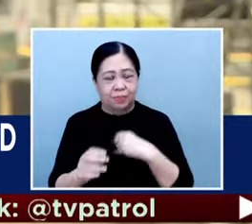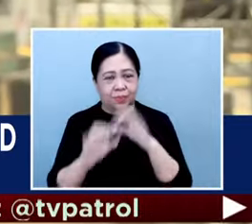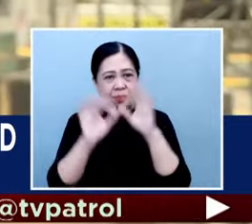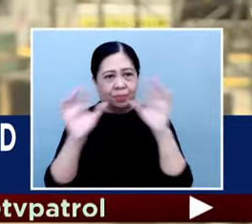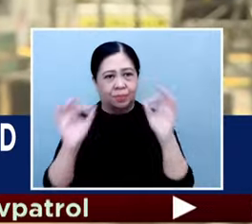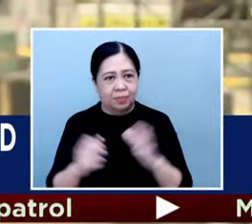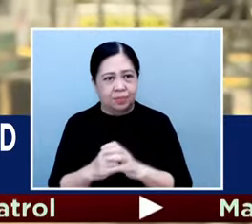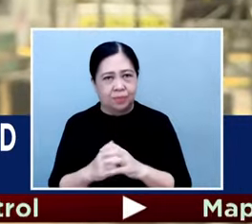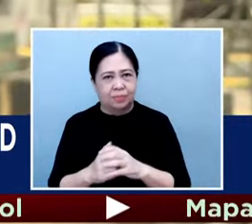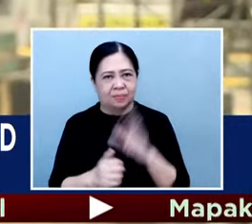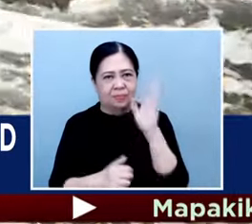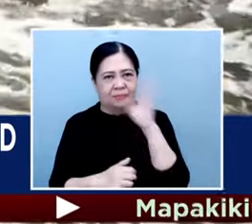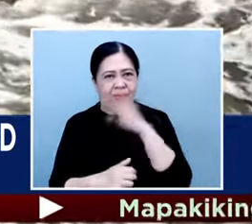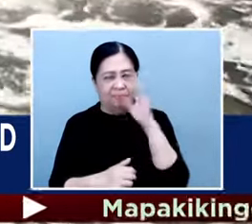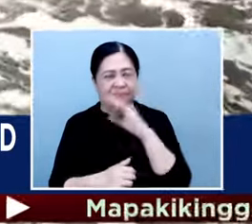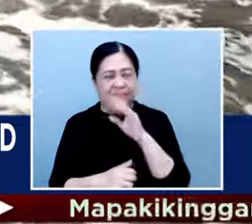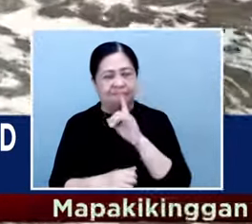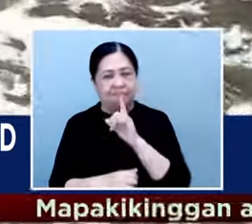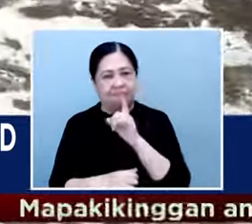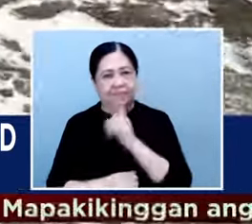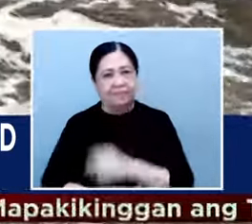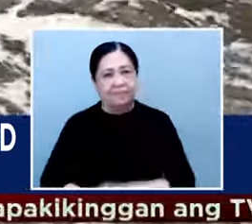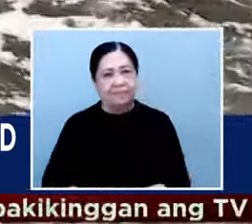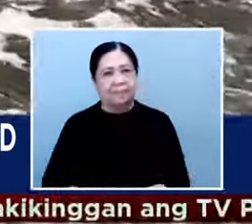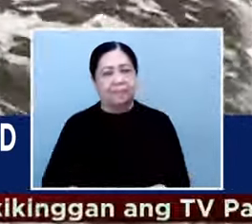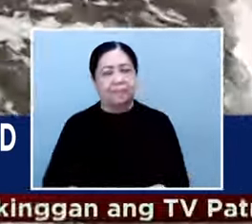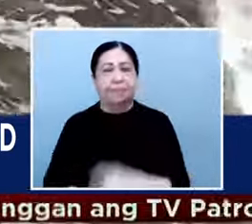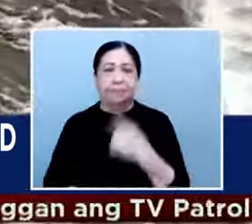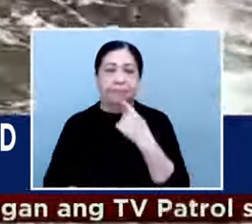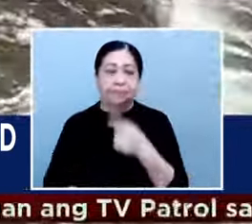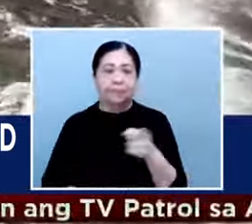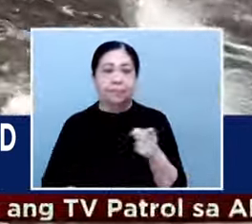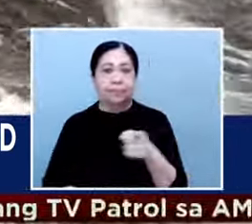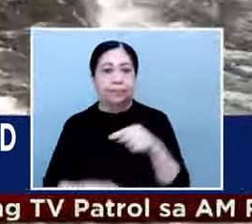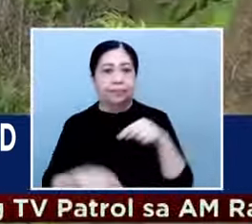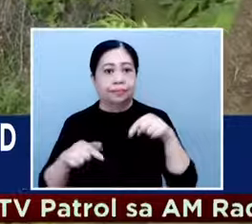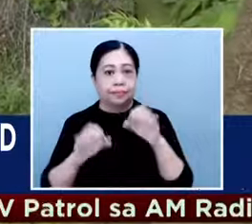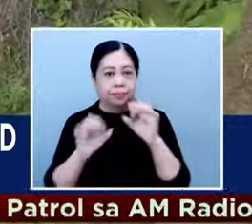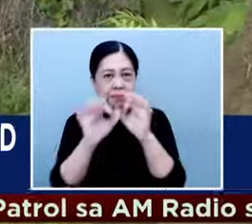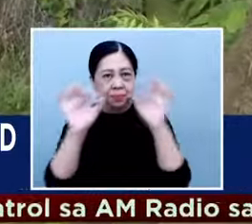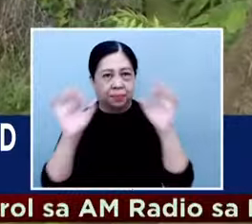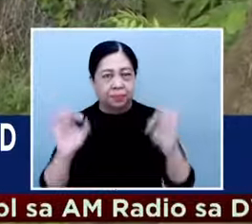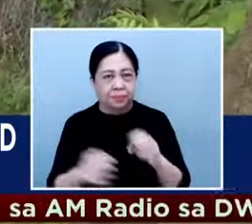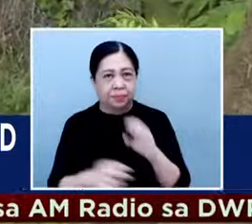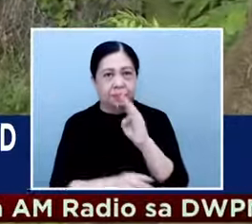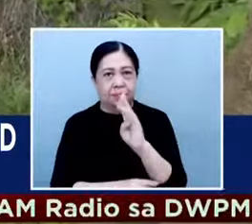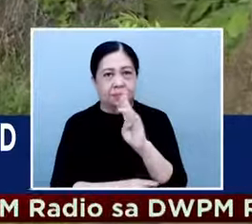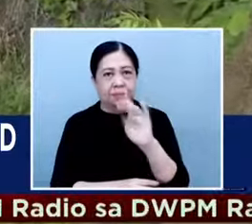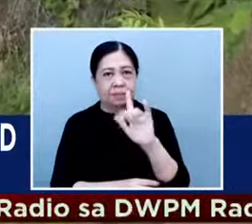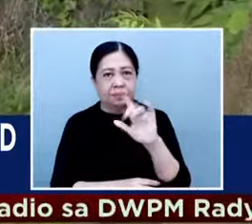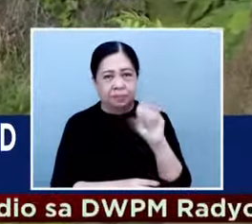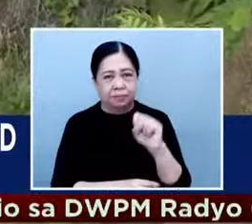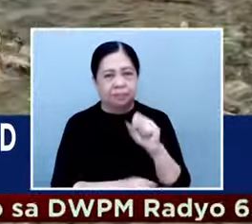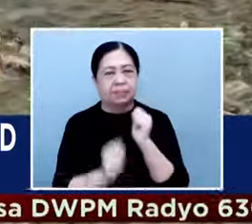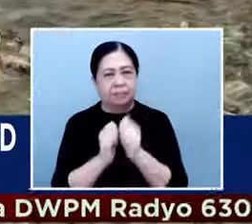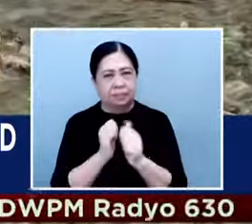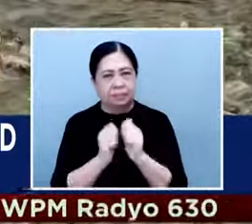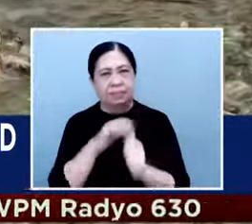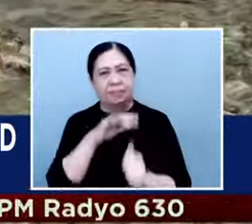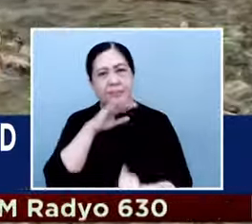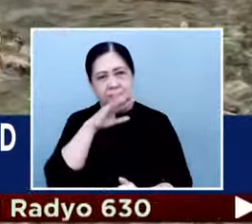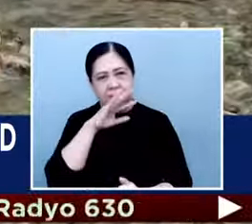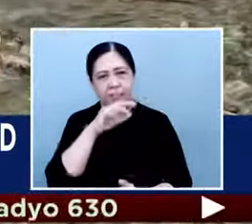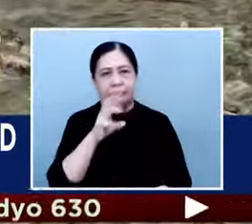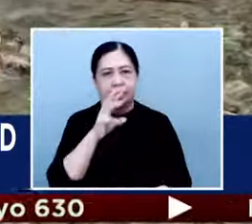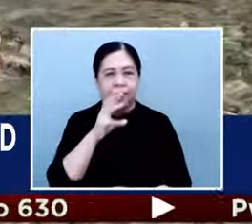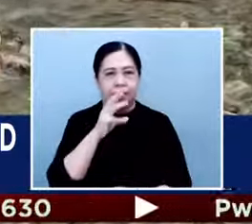foul smell of the falls, no? Dagdag ni Cruz, itong bula ang isa sa tanda na marumi na ang tubig bukod